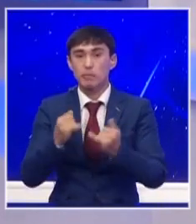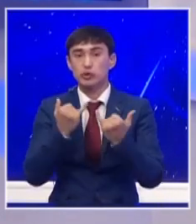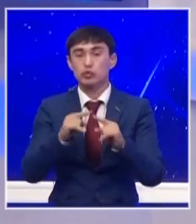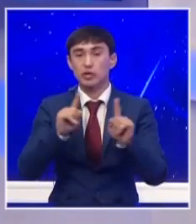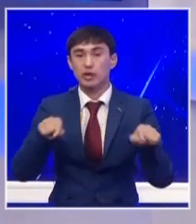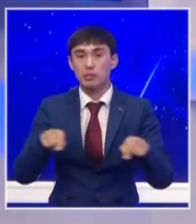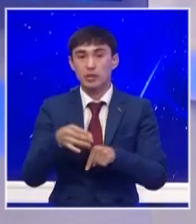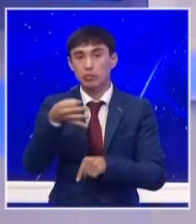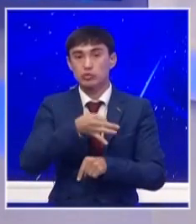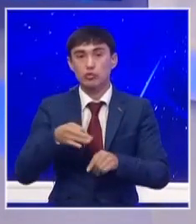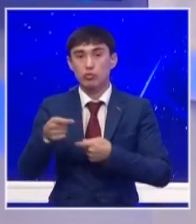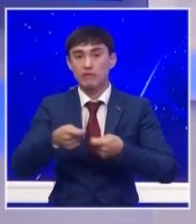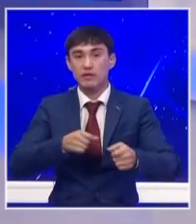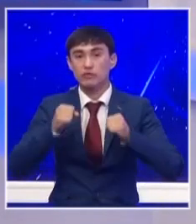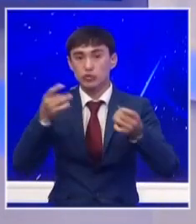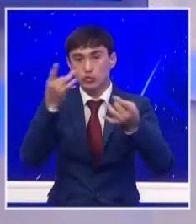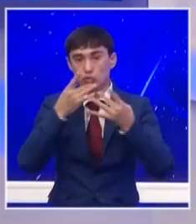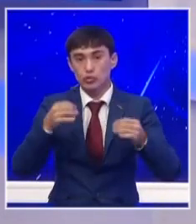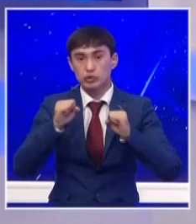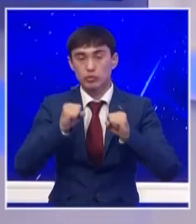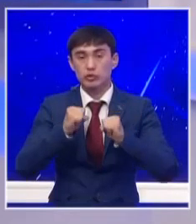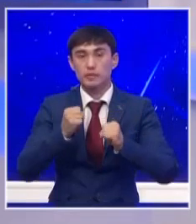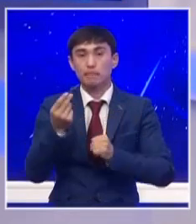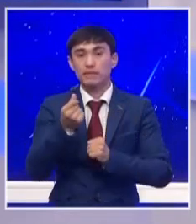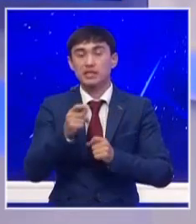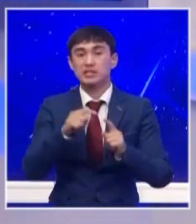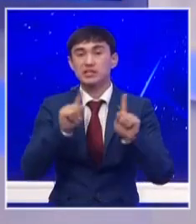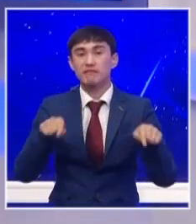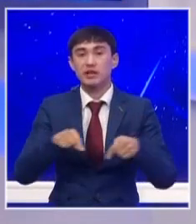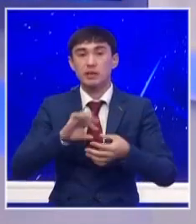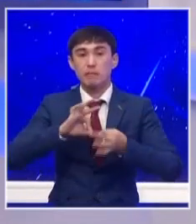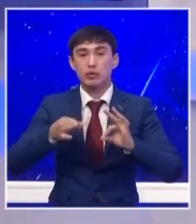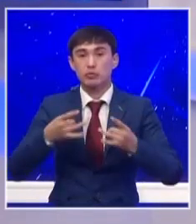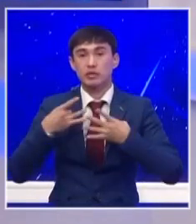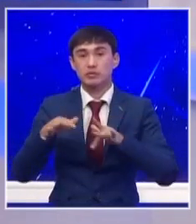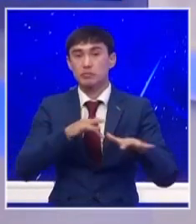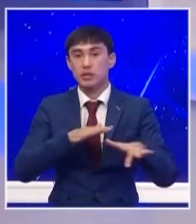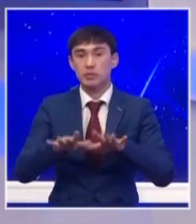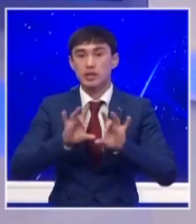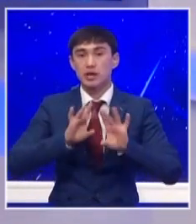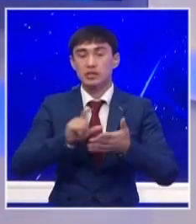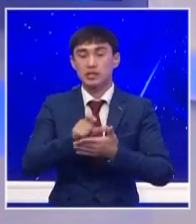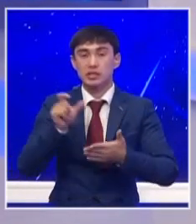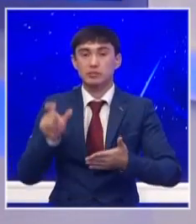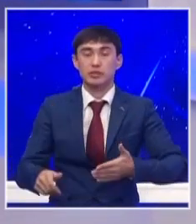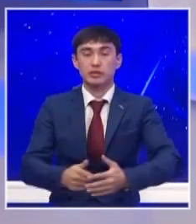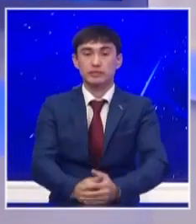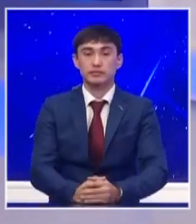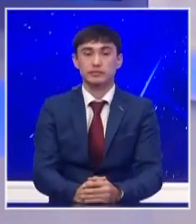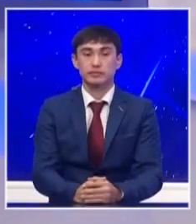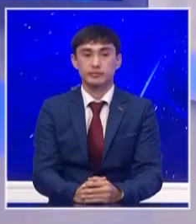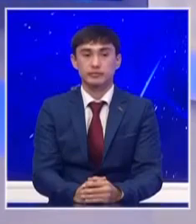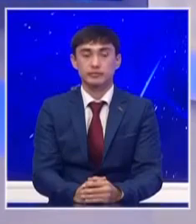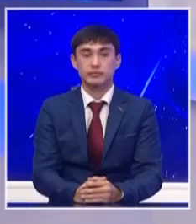почётные грамоты областного управления физической культуры и спорта и денежные сертификаты подробнее о торжественном мероприятии расскажет Наш